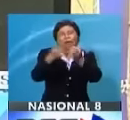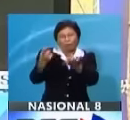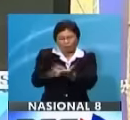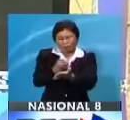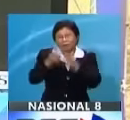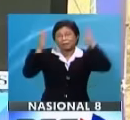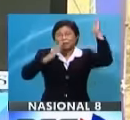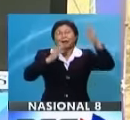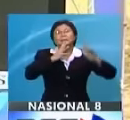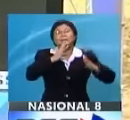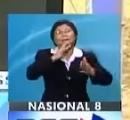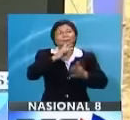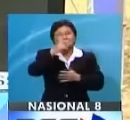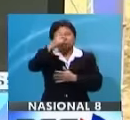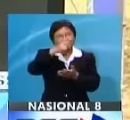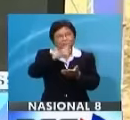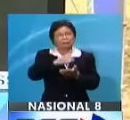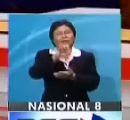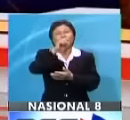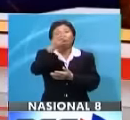di Bukit Jalil.